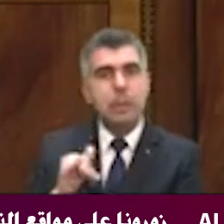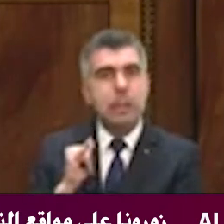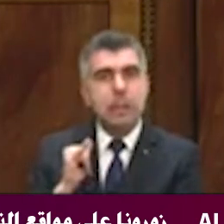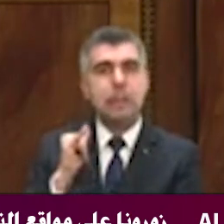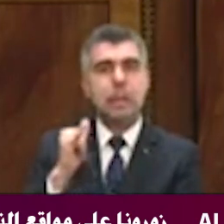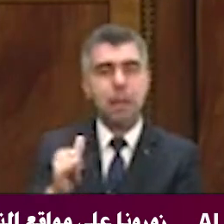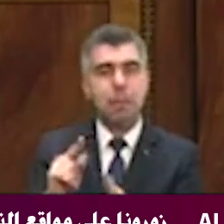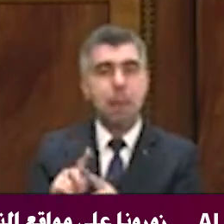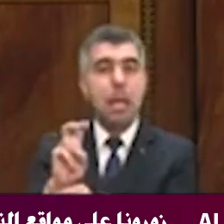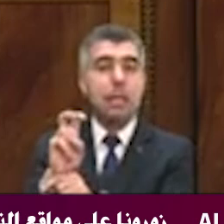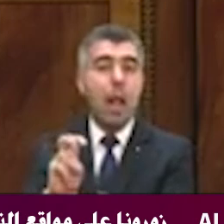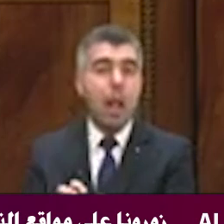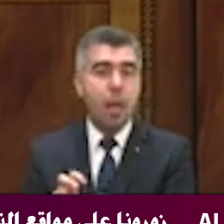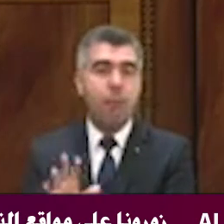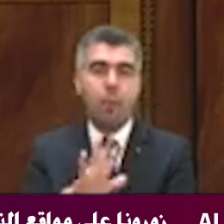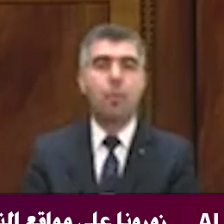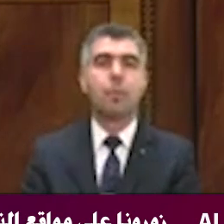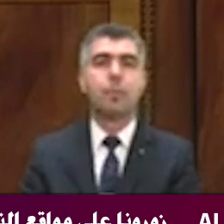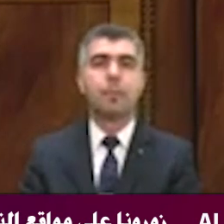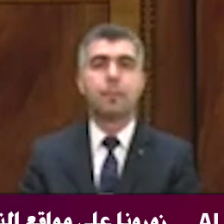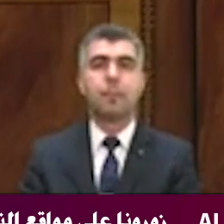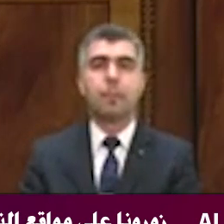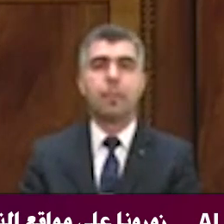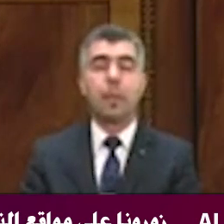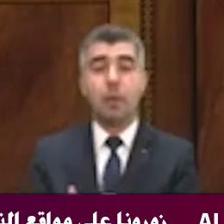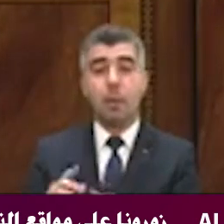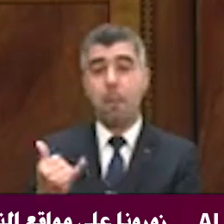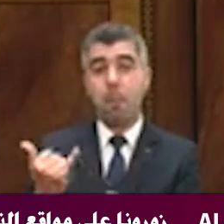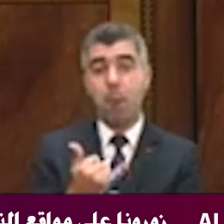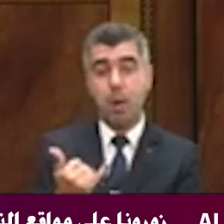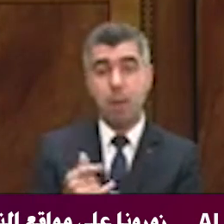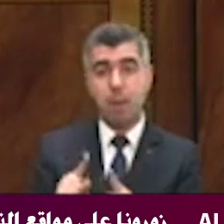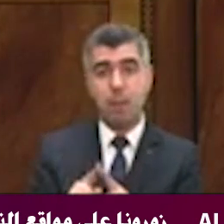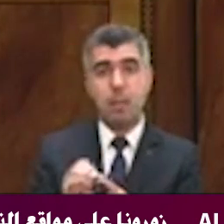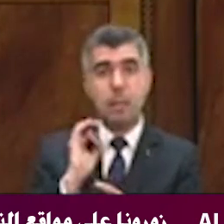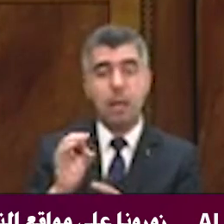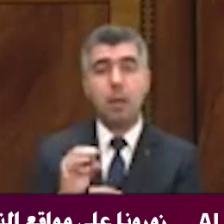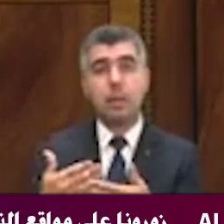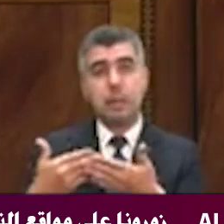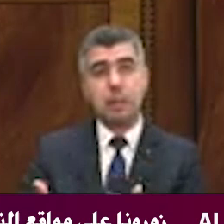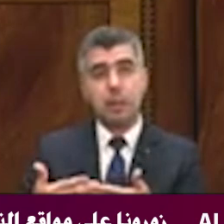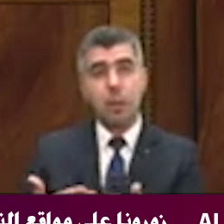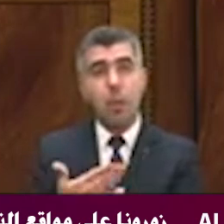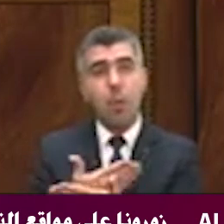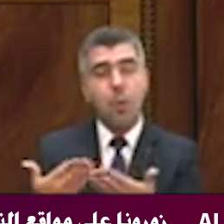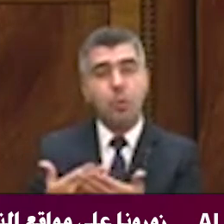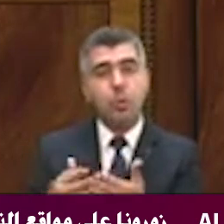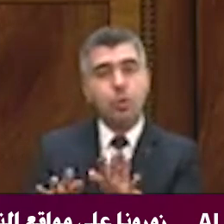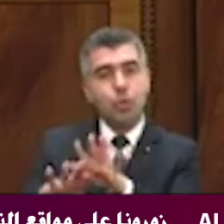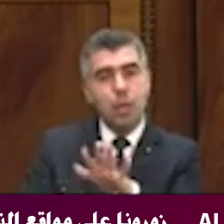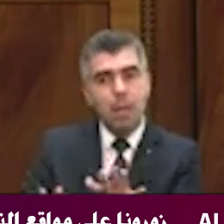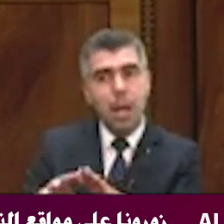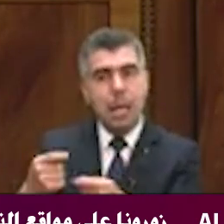ثقل المديونية والخوصصة. هناك كذلك ضرورة الوعي بالأزمة المركبة حضارية وديمغرافية واجتماعية